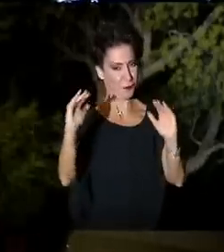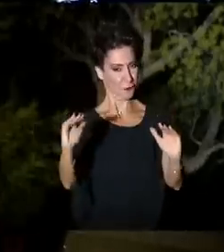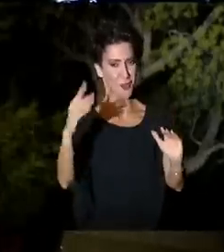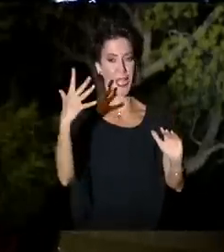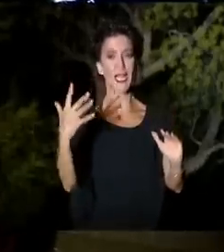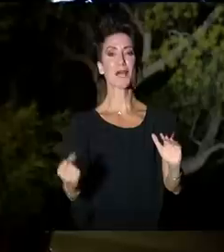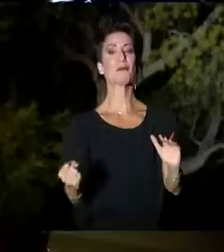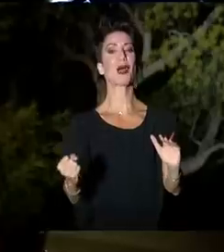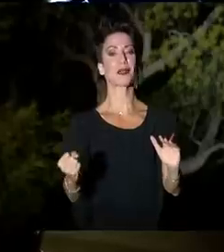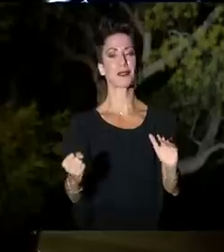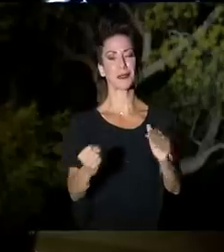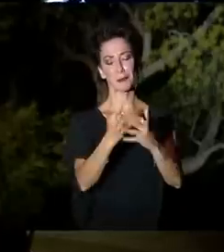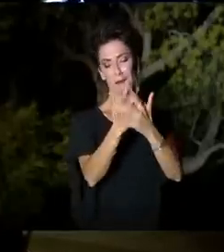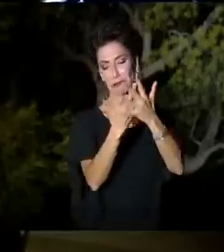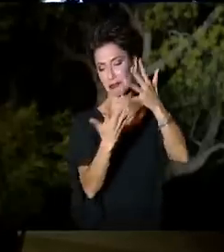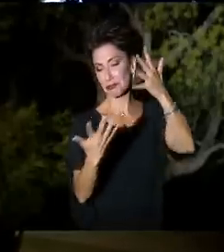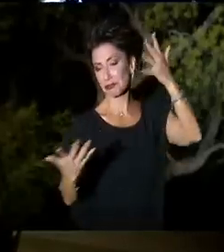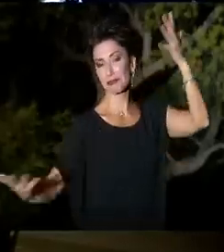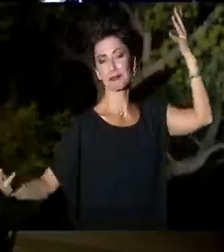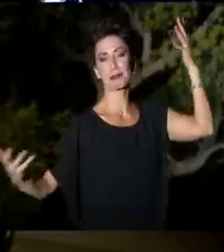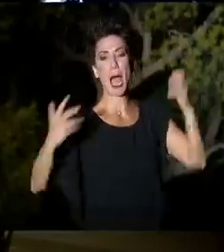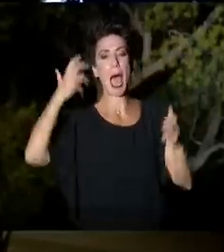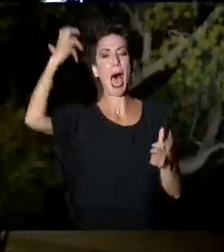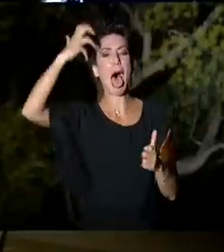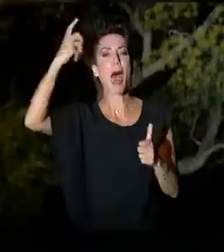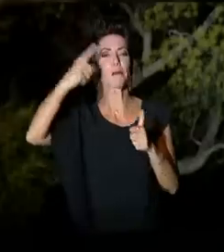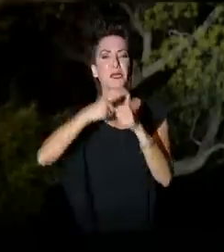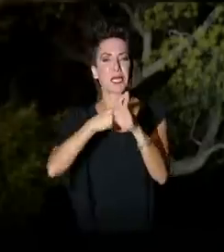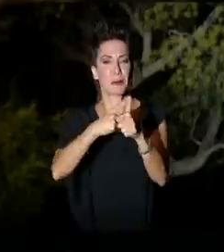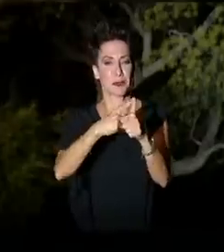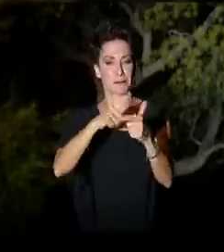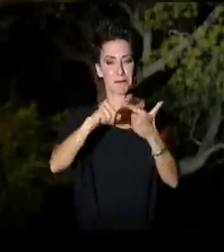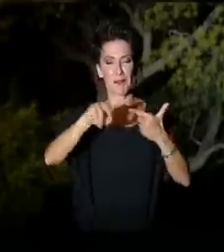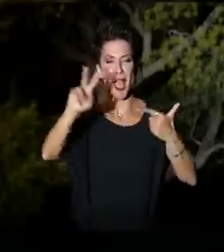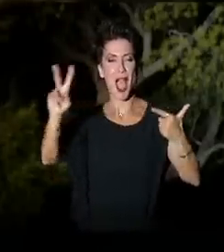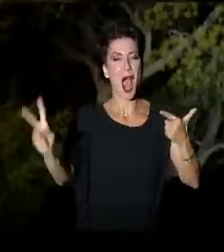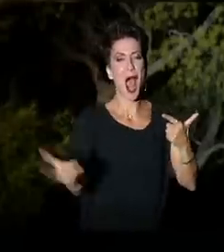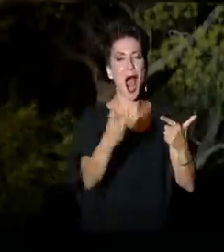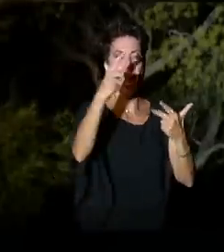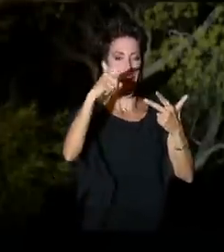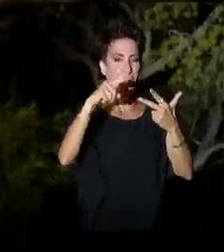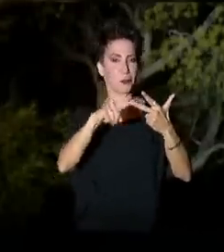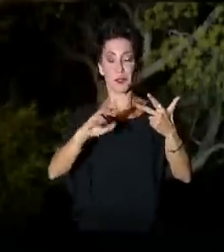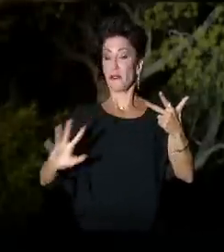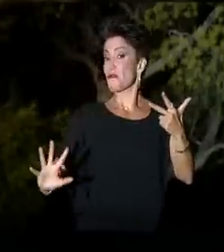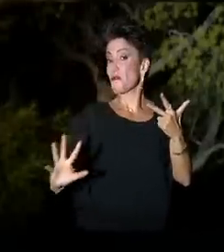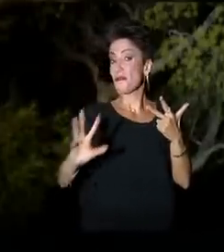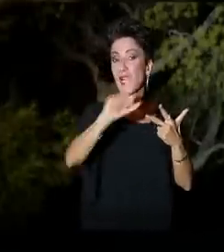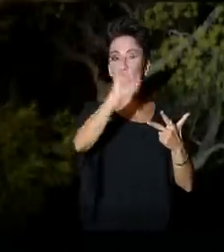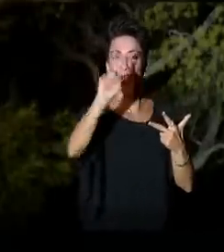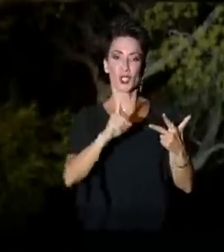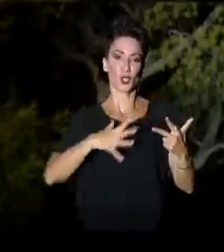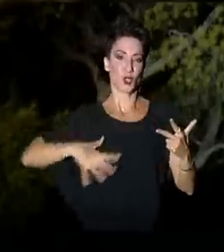Πυροδότησε τις επιστήμες και τις ανακαλύψεις, βελτιώνοντας τη ζωή